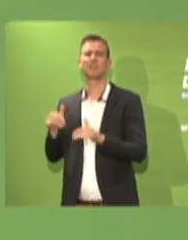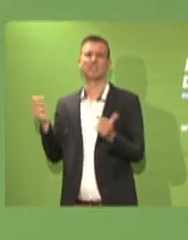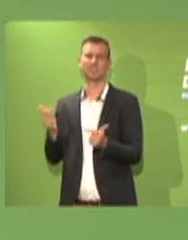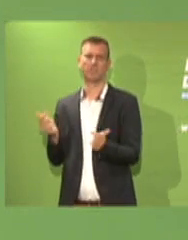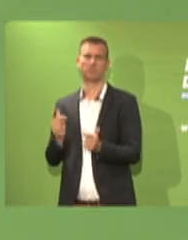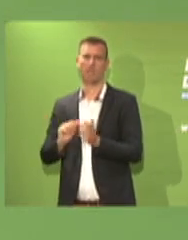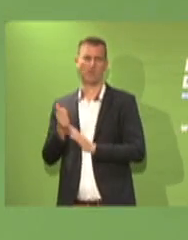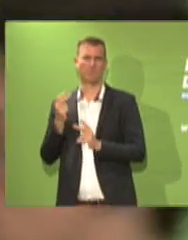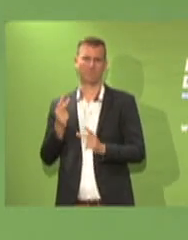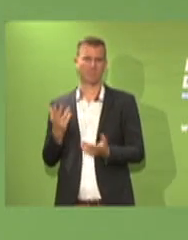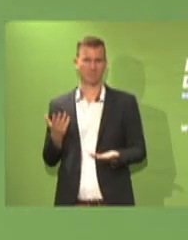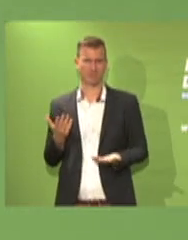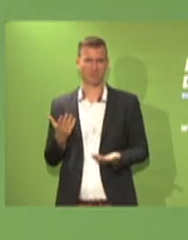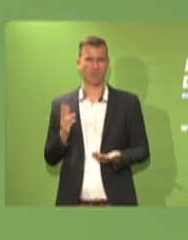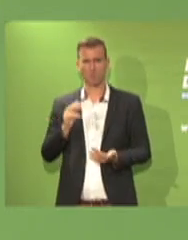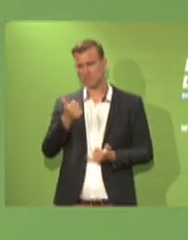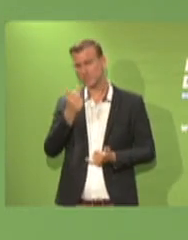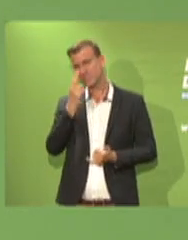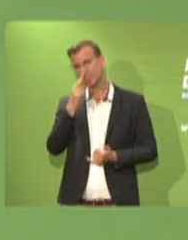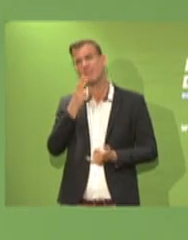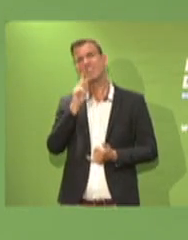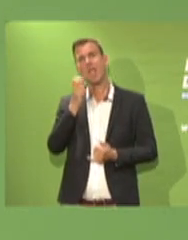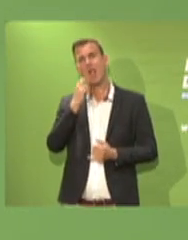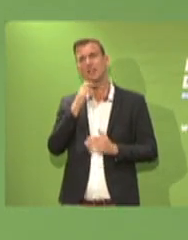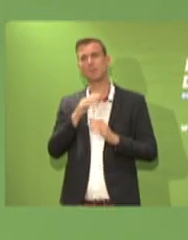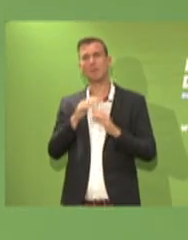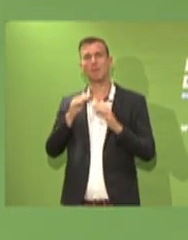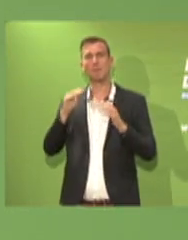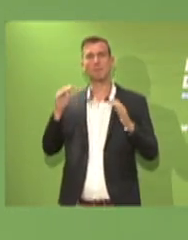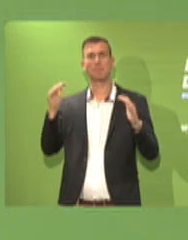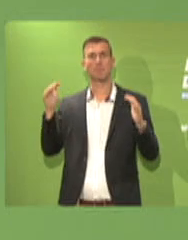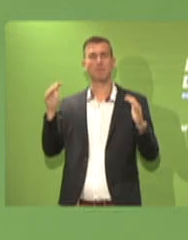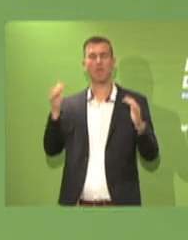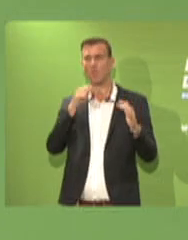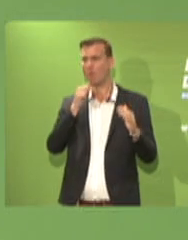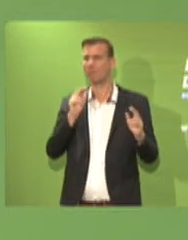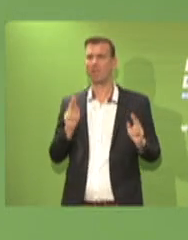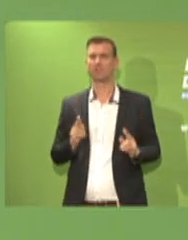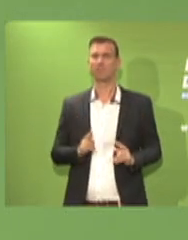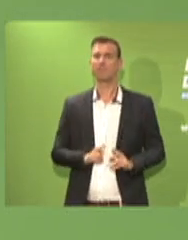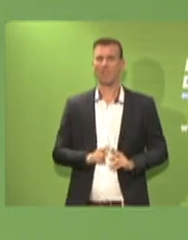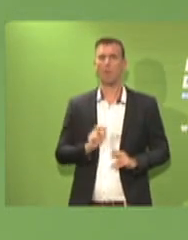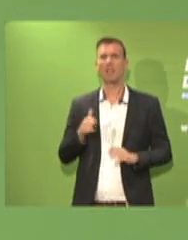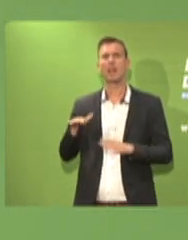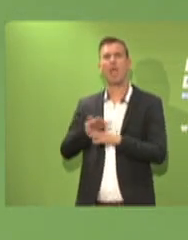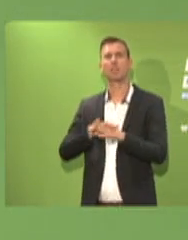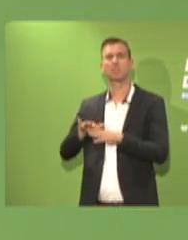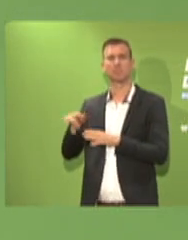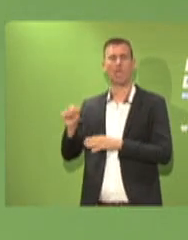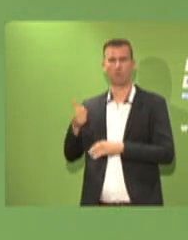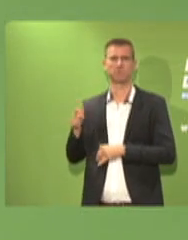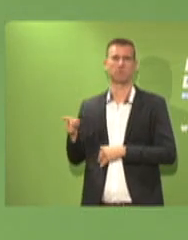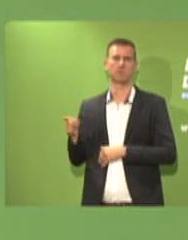auch und gerade angesichts eines steigenden Anteils von älteren Menschen, auch und gerade im ländlichen Raum. Und ich sage jetzt mal aus